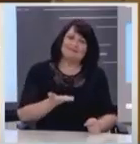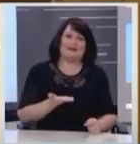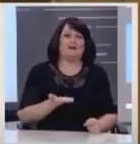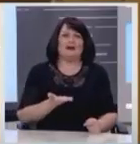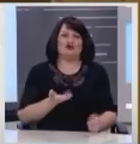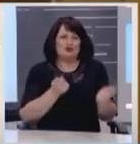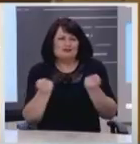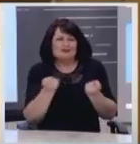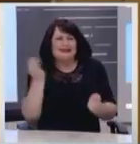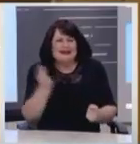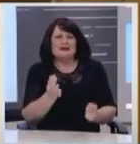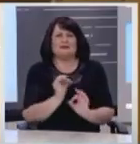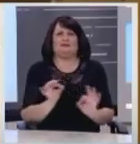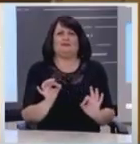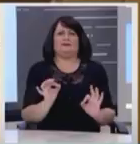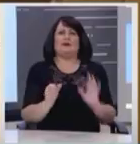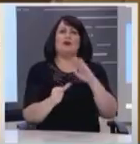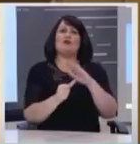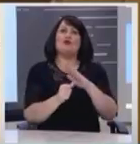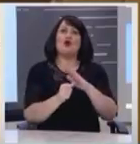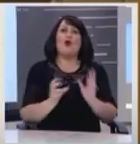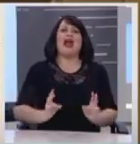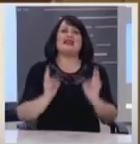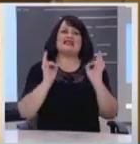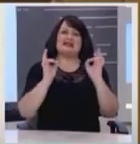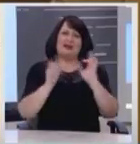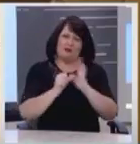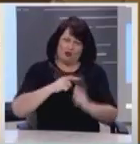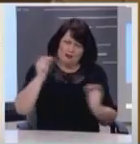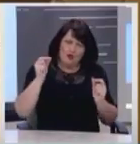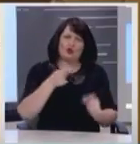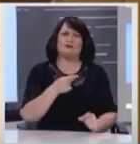αυτό τον Πρόεδρο Αναστασιάδη και την